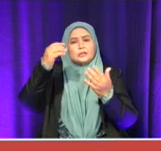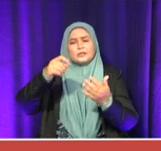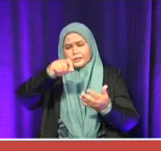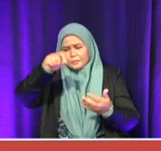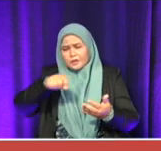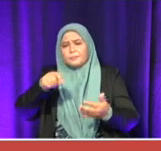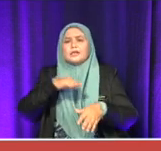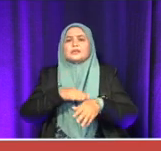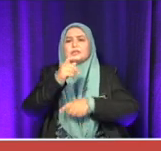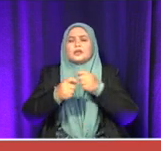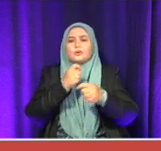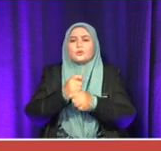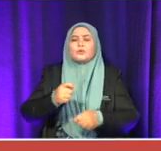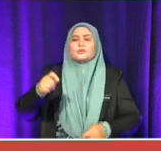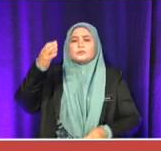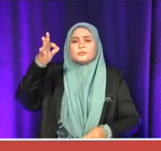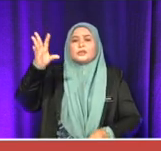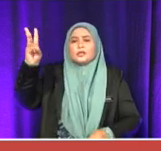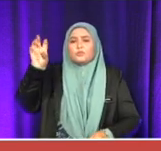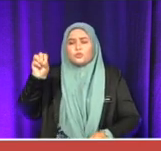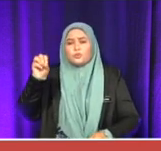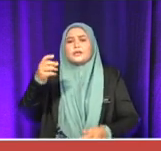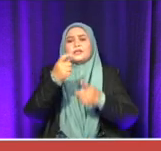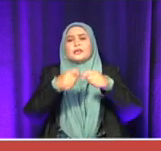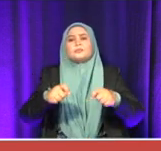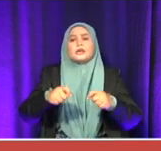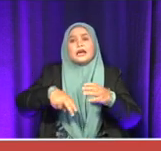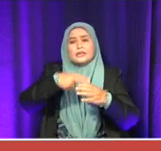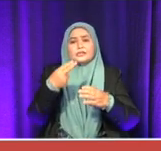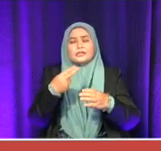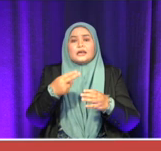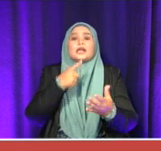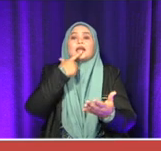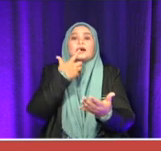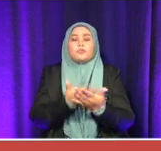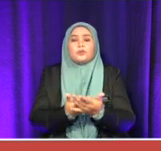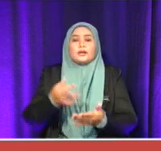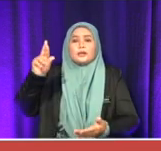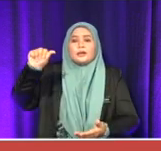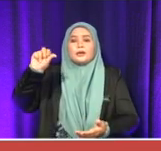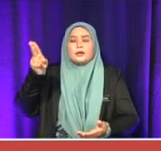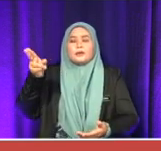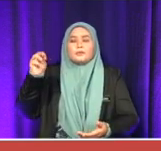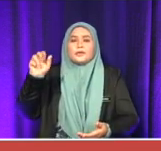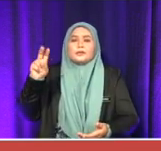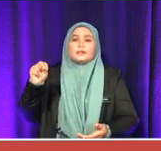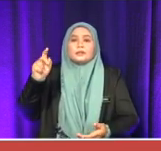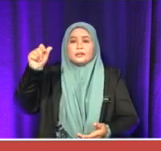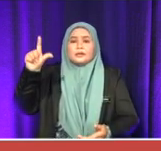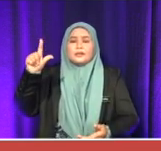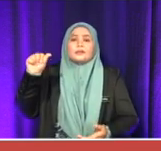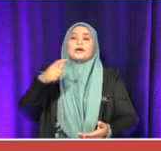semula pada tahun 1960 dan telah menghasilkan laporan Rahman Thalib juga laporan